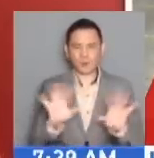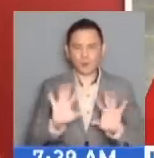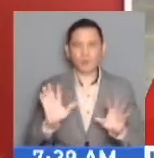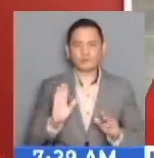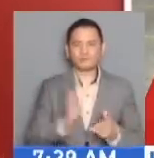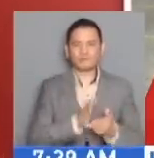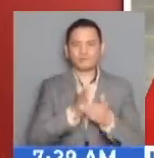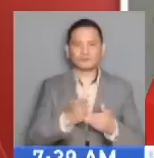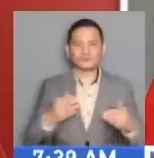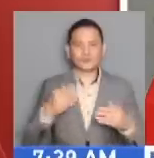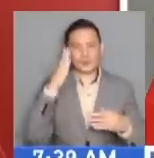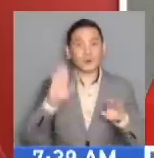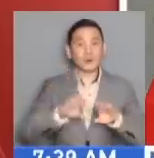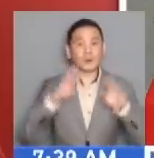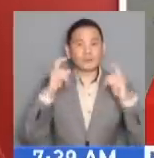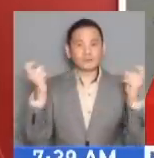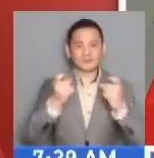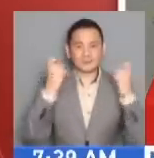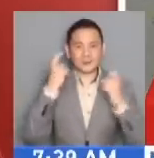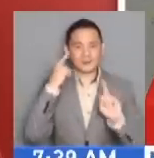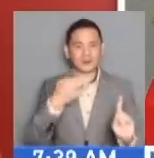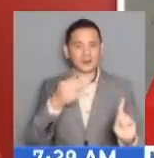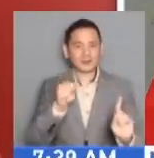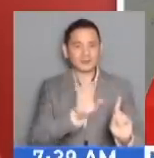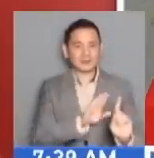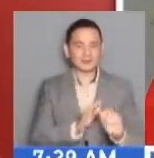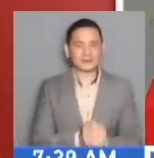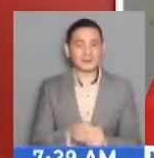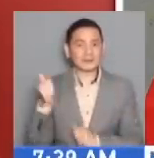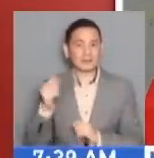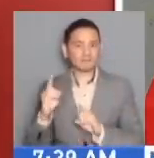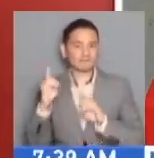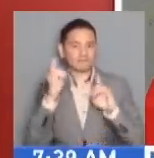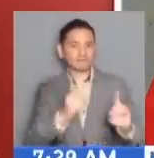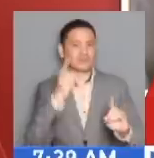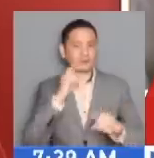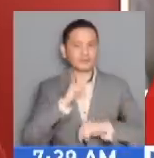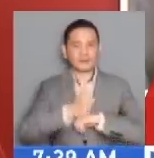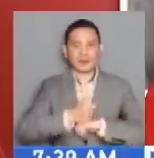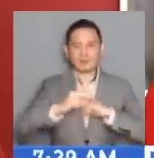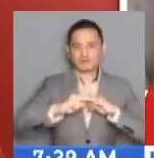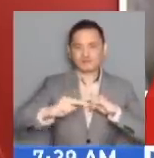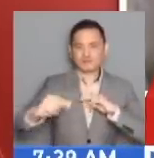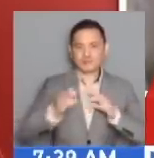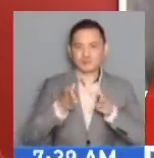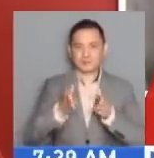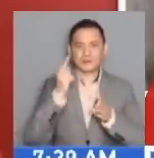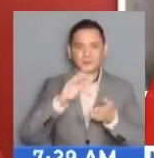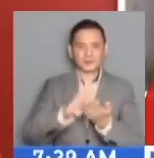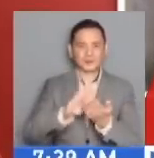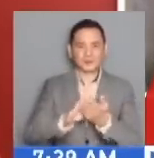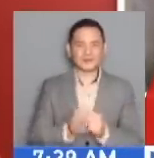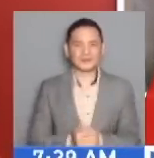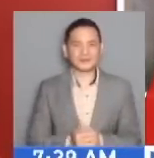Alangilan National High School. Nag-donate ang komedyante para sa pagpapasimento ng daan sa kanilang paaralan. Sinalubong naman siya ng Rondalia